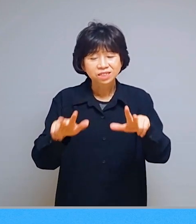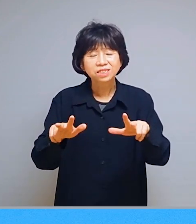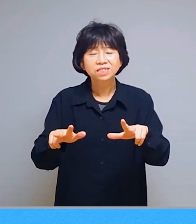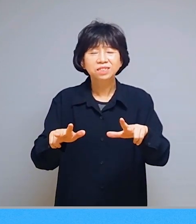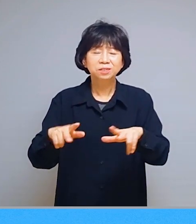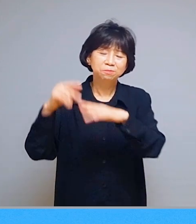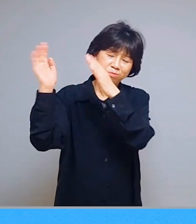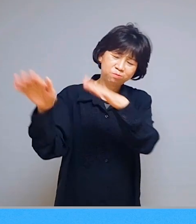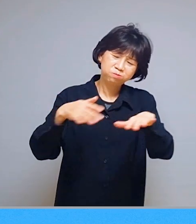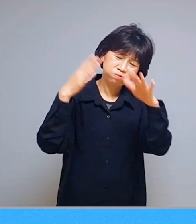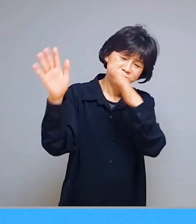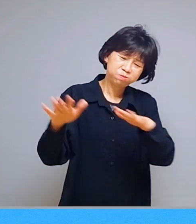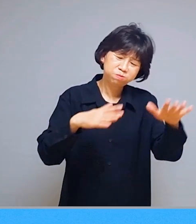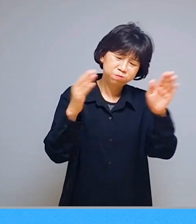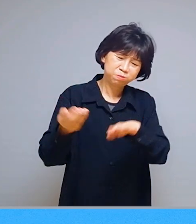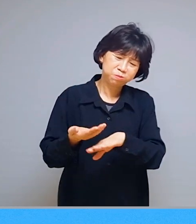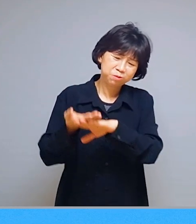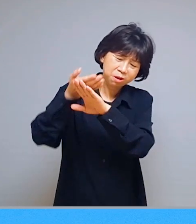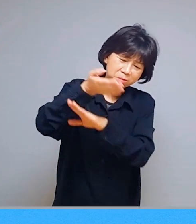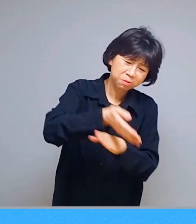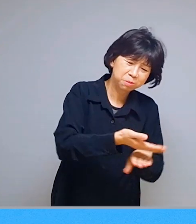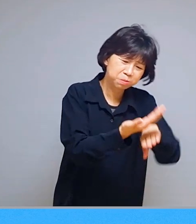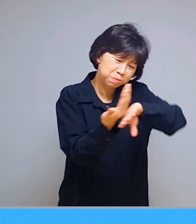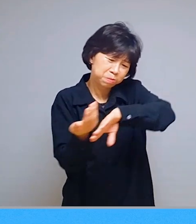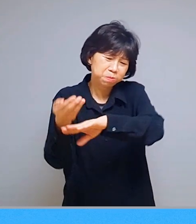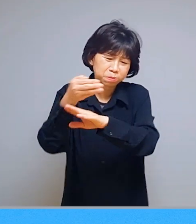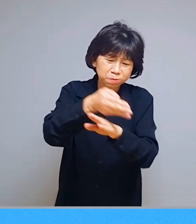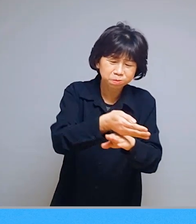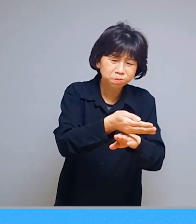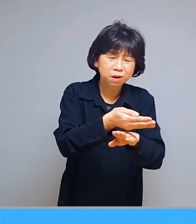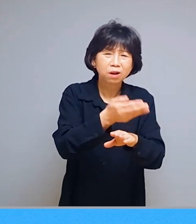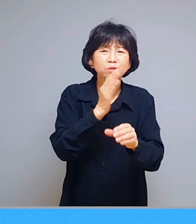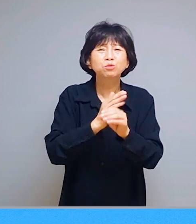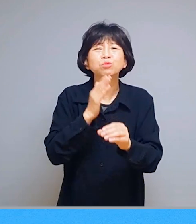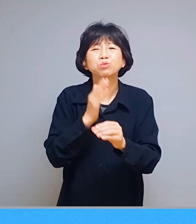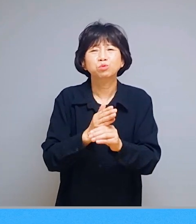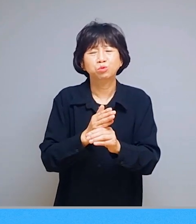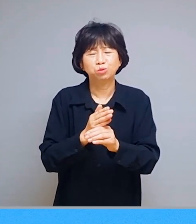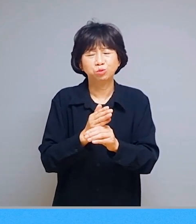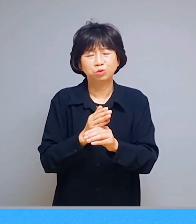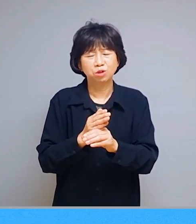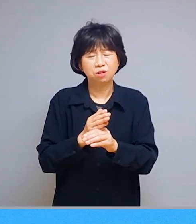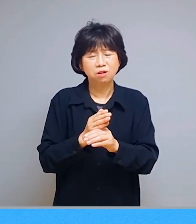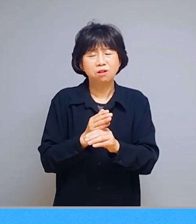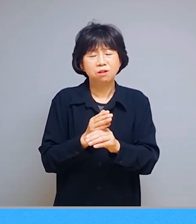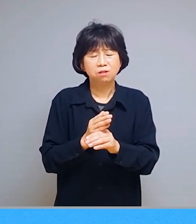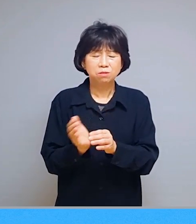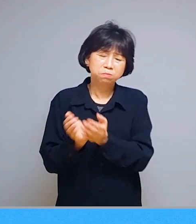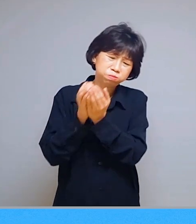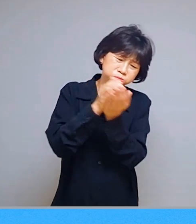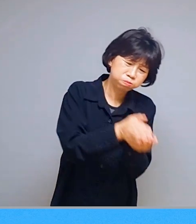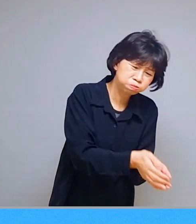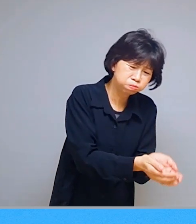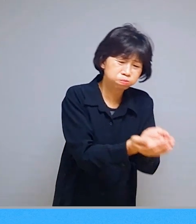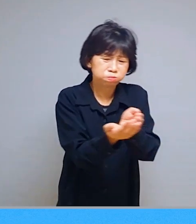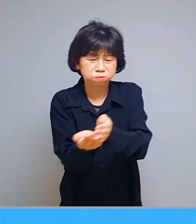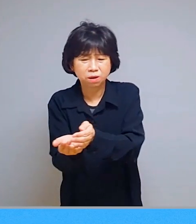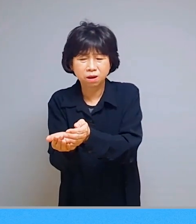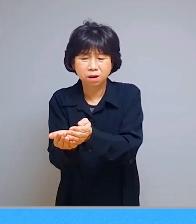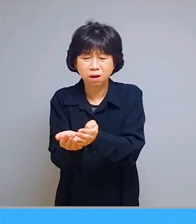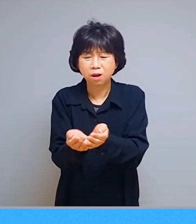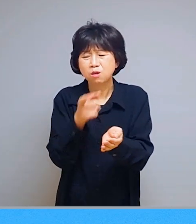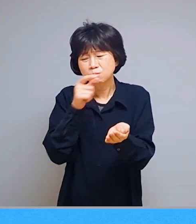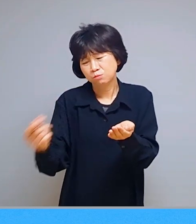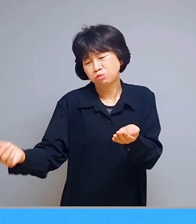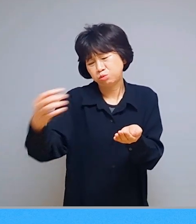지금도 여전히 그 폭풍은 변함이 없습니다. 지금도 여전히 그 발밑에는요, 그 배 안에 물